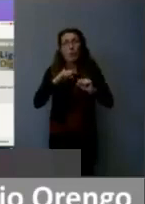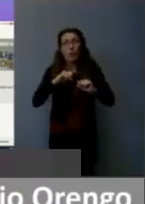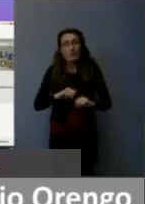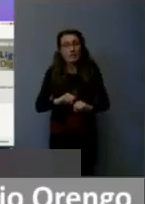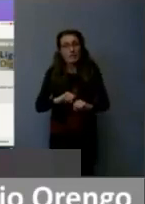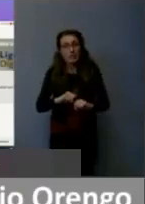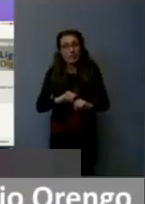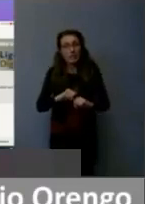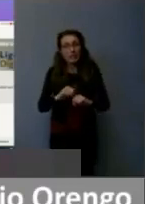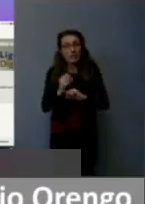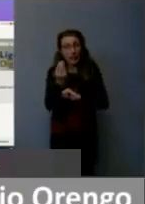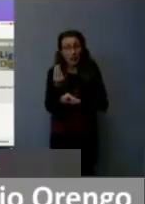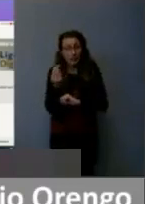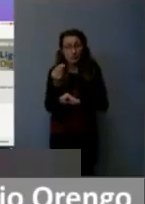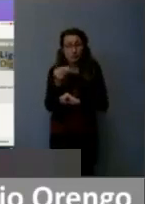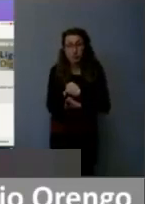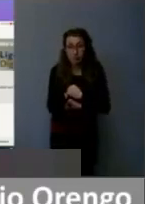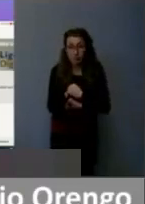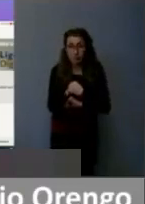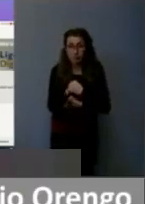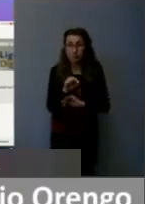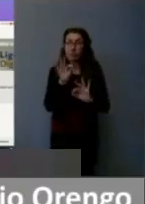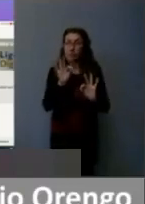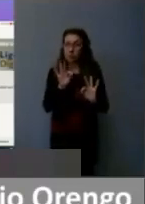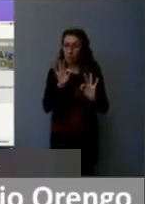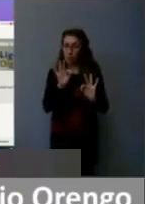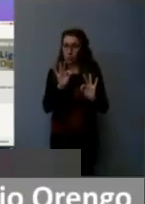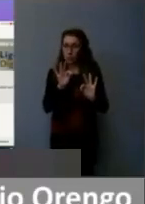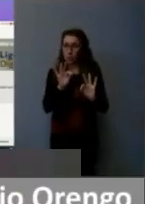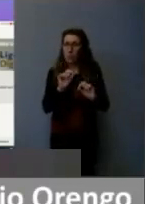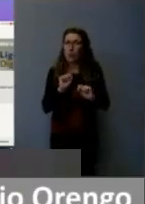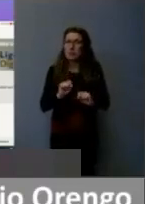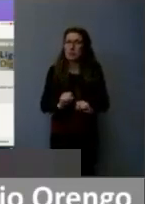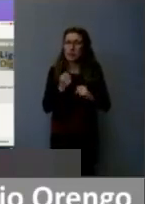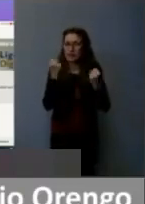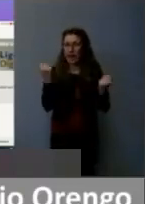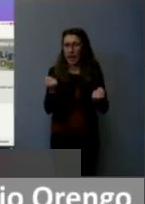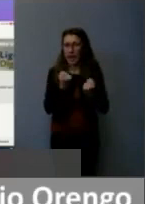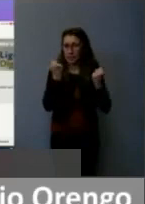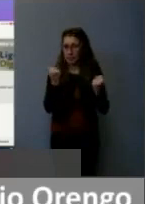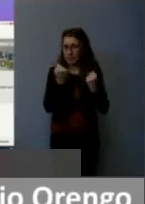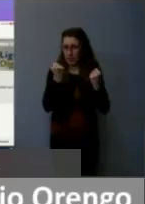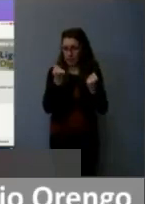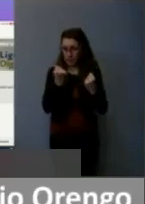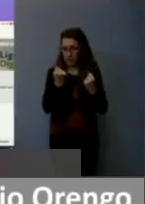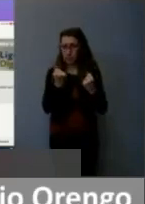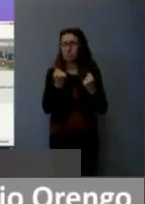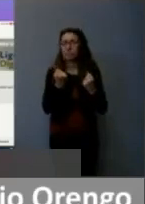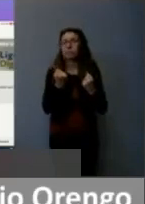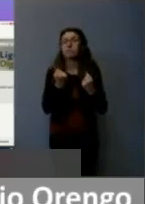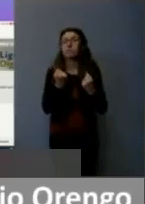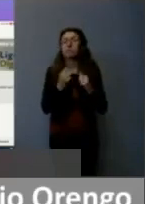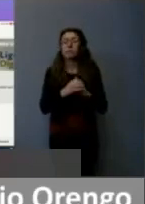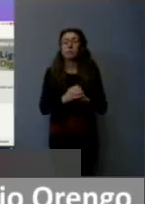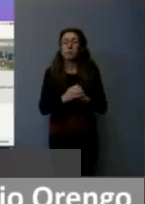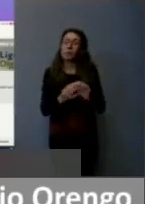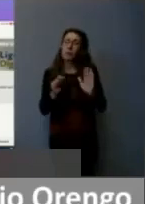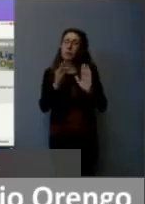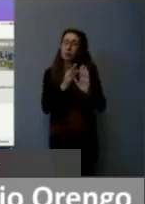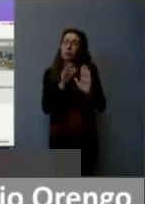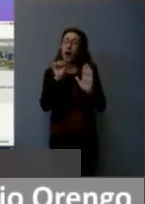svolgere le seguenti attività. Al punto A